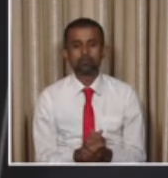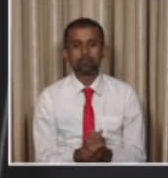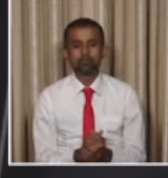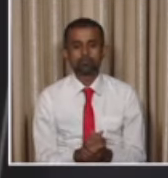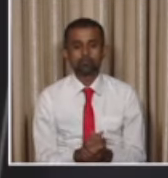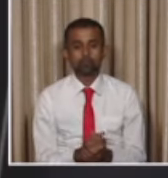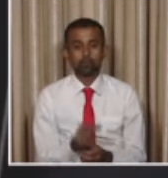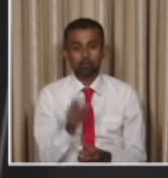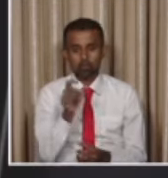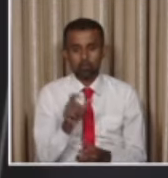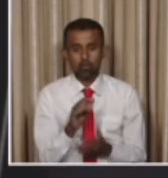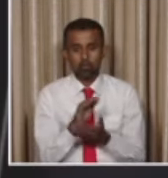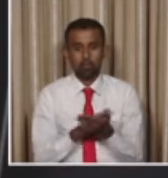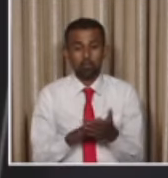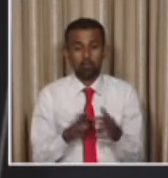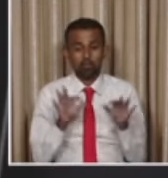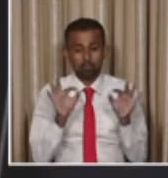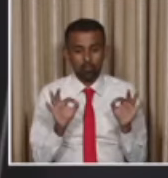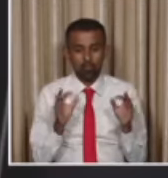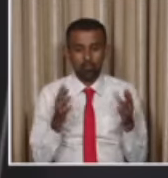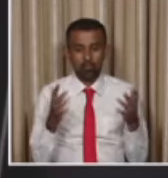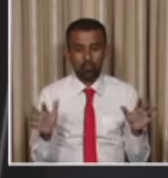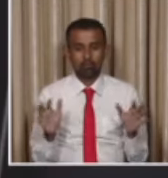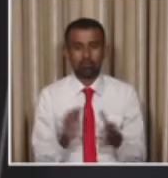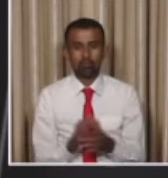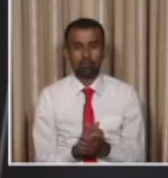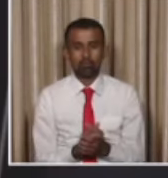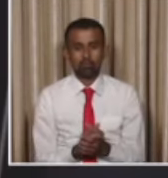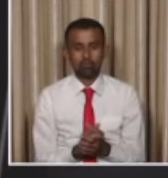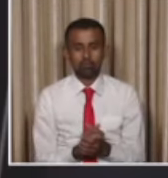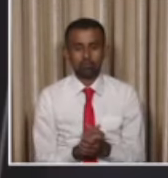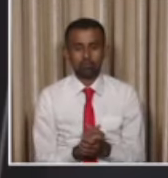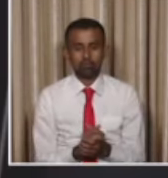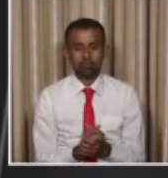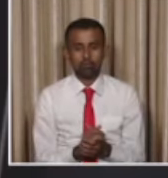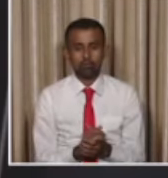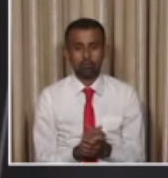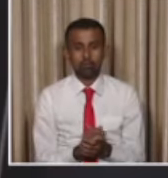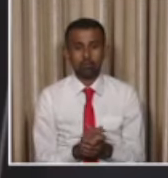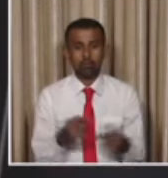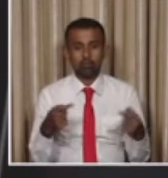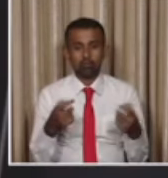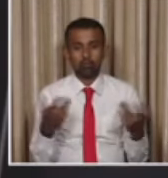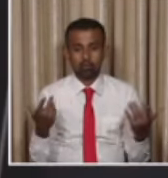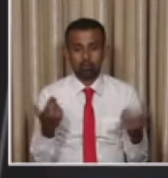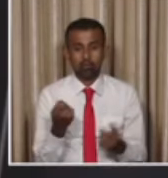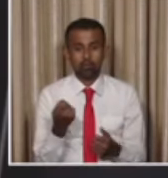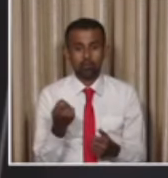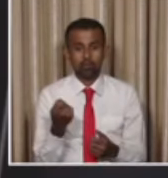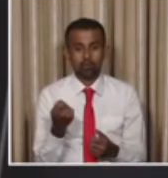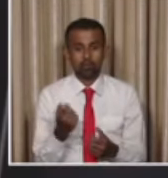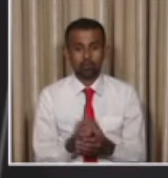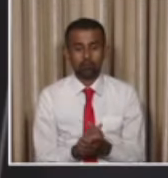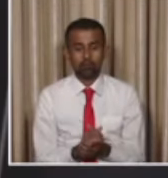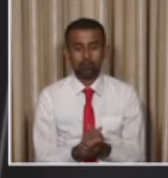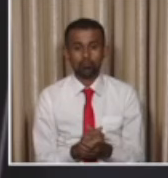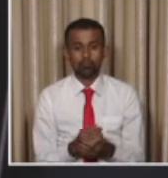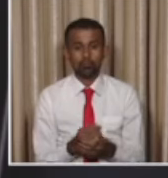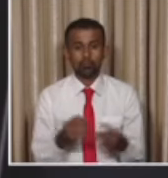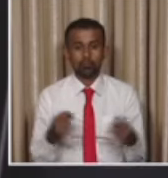එතුමා ඉන්න කාලේ බොහොම පරිස්සමෙන් මේක කළේ. එතුමාගේ කතාව අවසන් වෙන නැති කාලේ යුද්ධයට සල්ලි ගත්තා. මේතුගේ පෑ තියන්නේ.